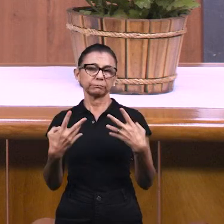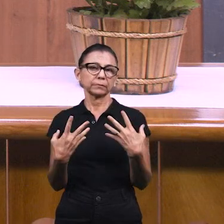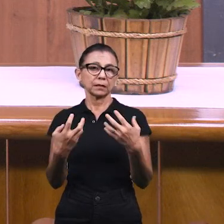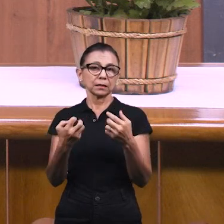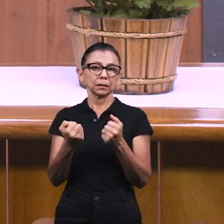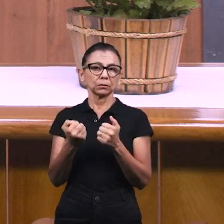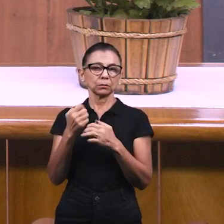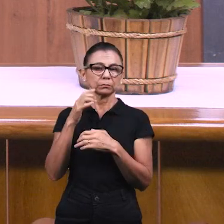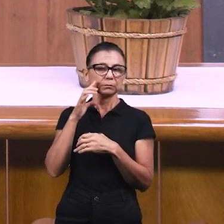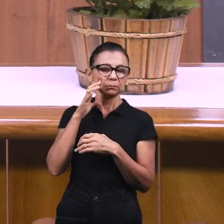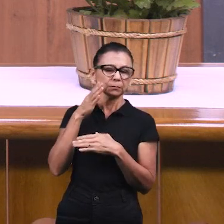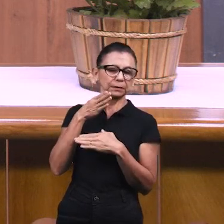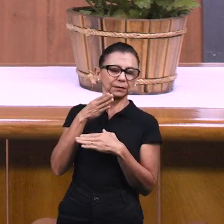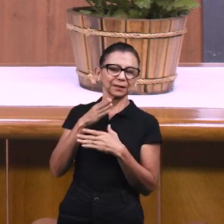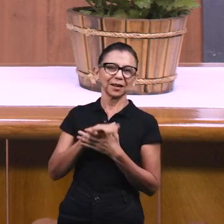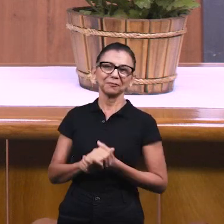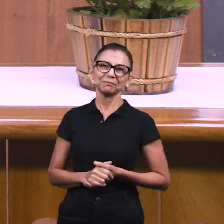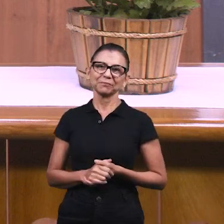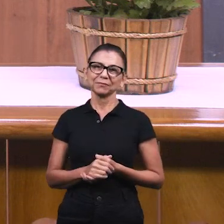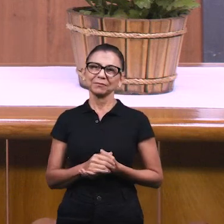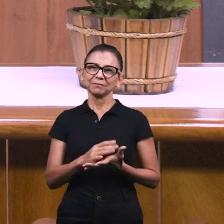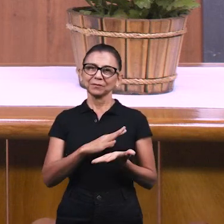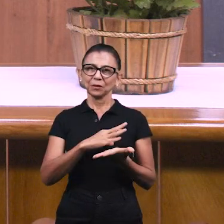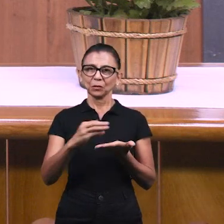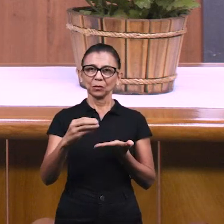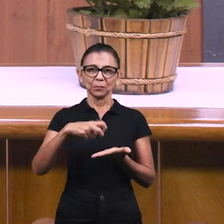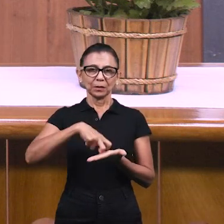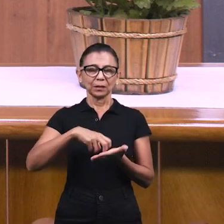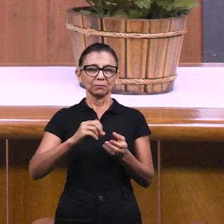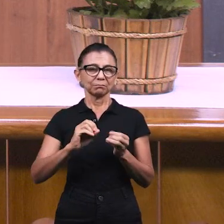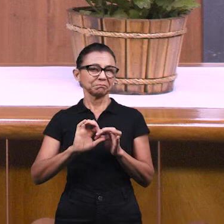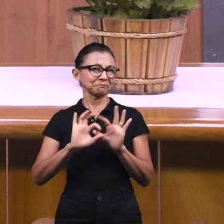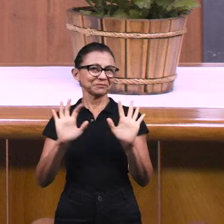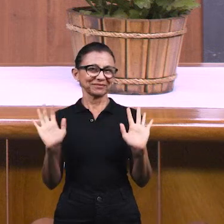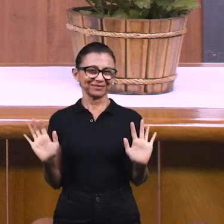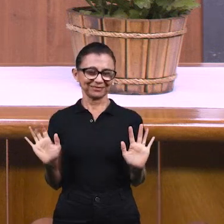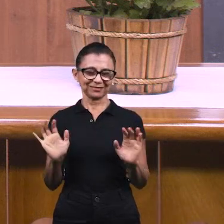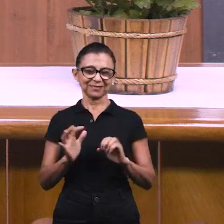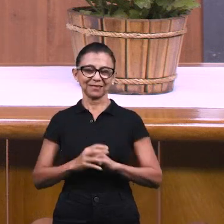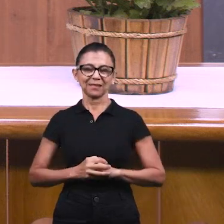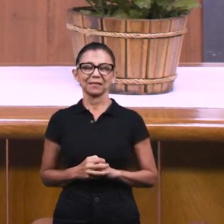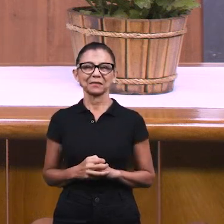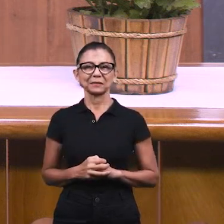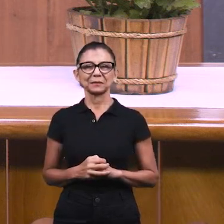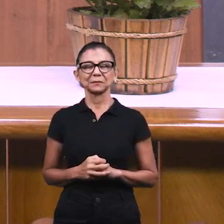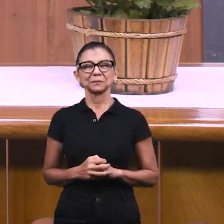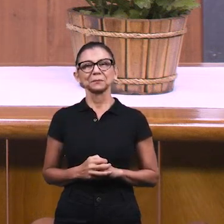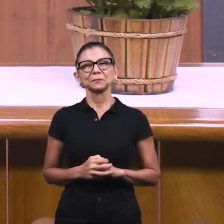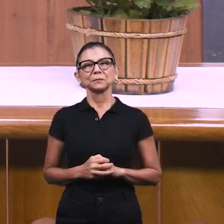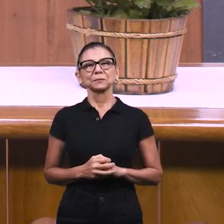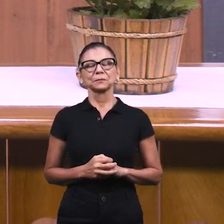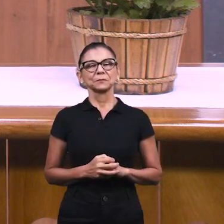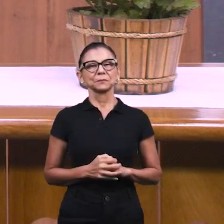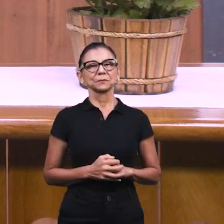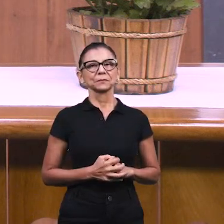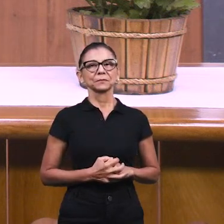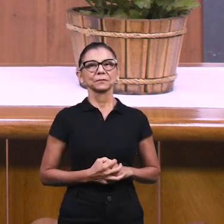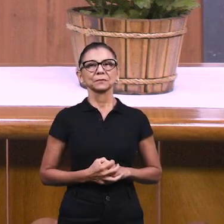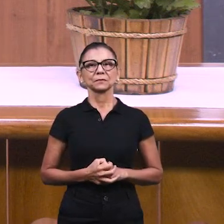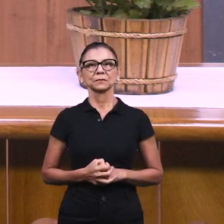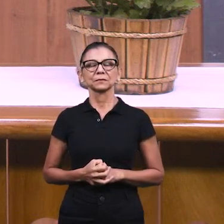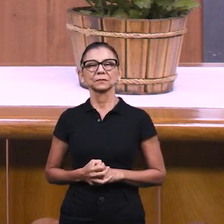si vous souhaitez, naturellement, vous pouvez nous occuper dans ce geste. Restez comme meilleur vous convient. Nous allons prier maintenant.